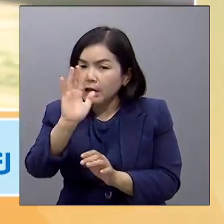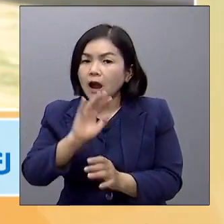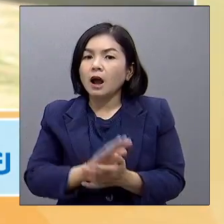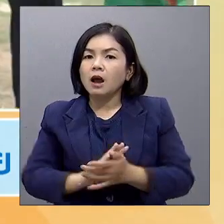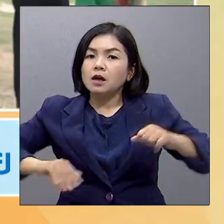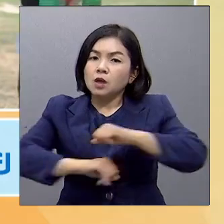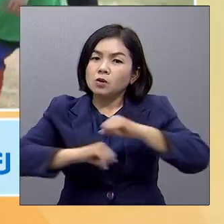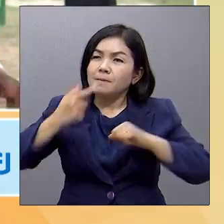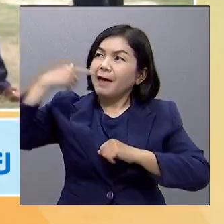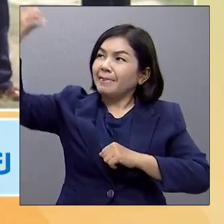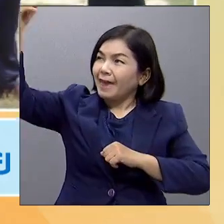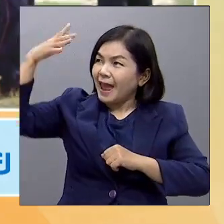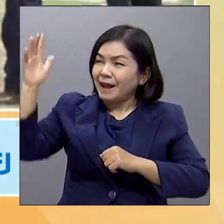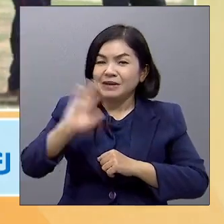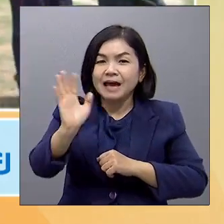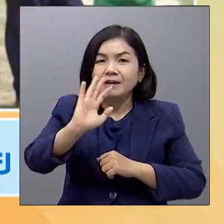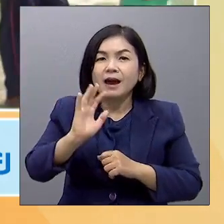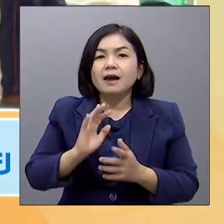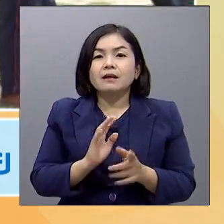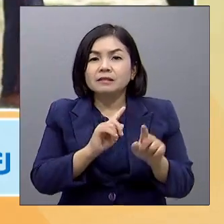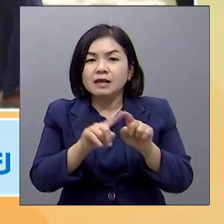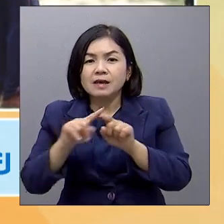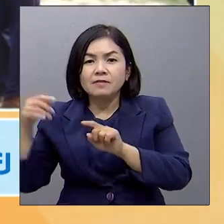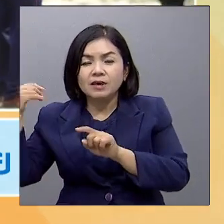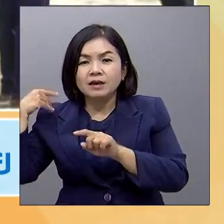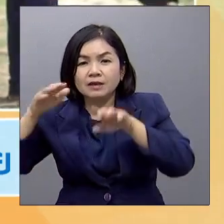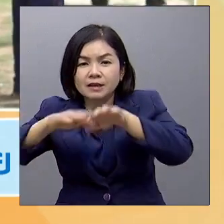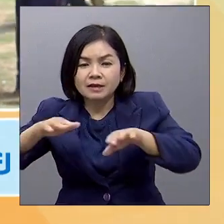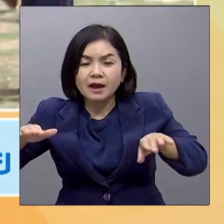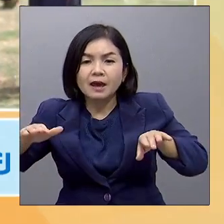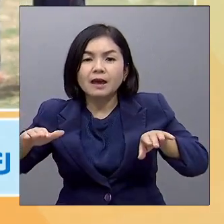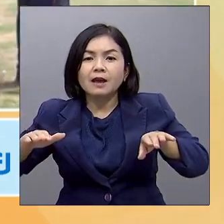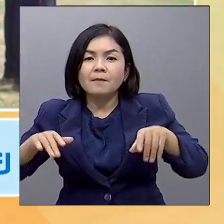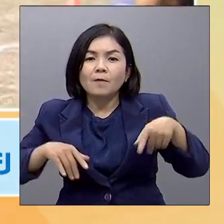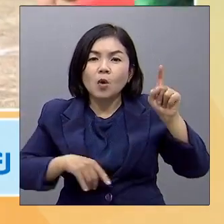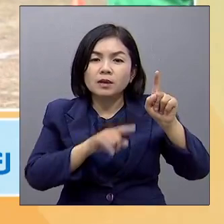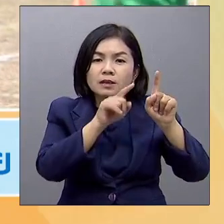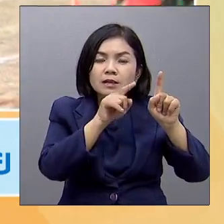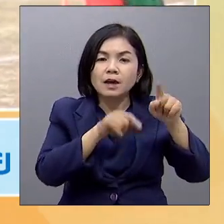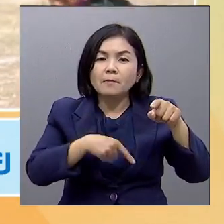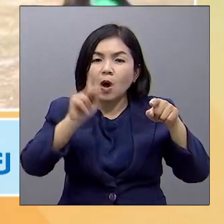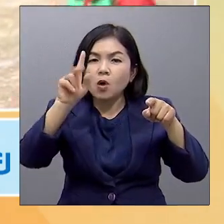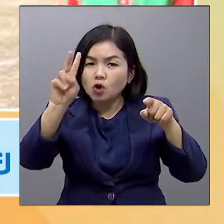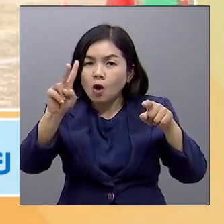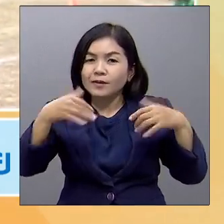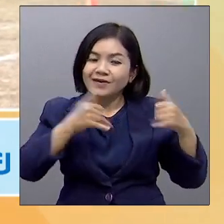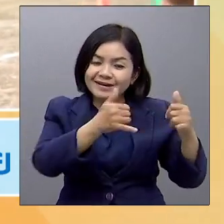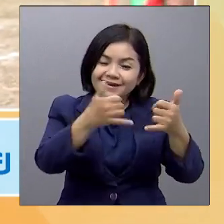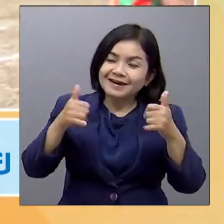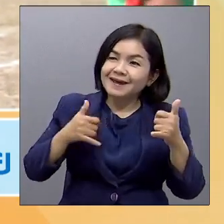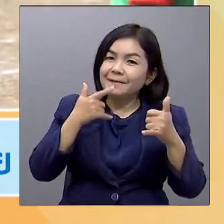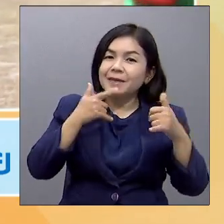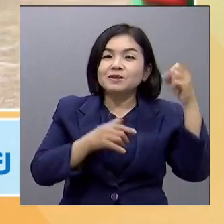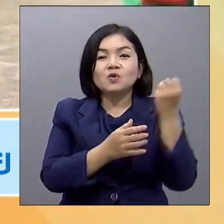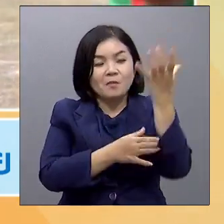พะหลศึกษาต้องเล่นกลางแดดซึ่มไม่ใช่ยิงในเด็กระดับเปลๆotineré 1.2.พาพลศฯสาควรจะเล่นในล้ม